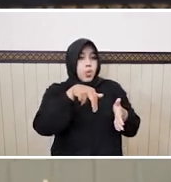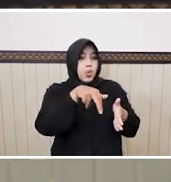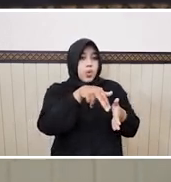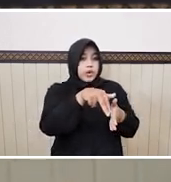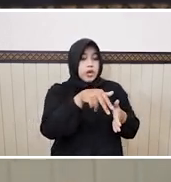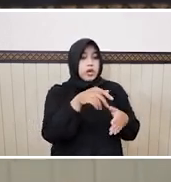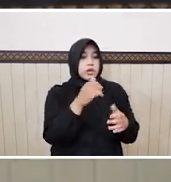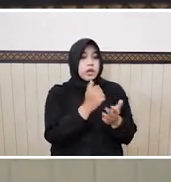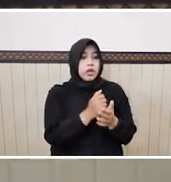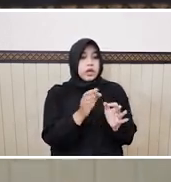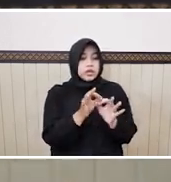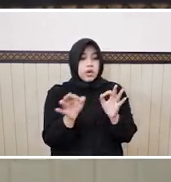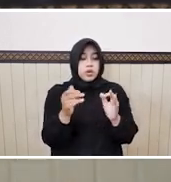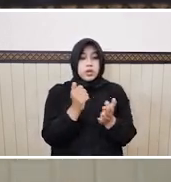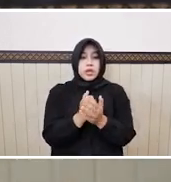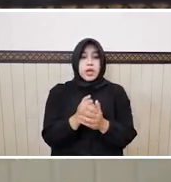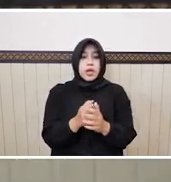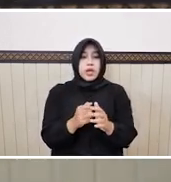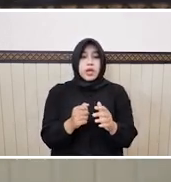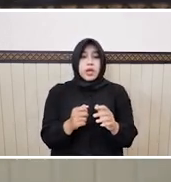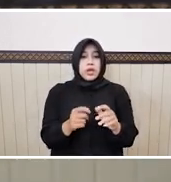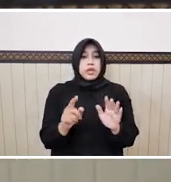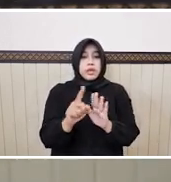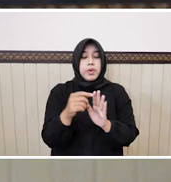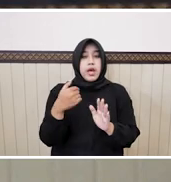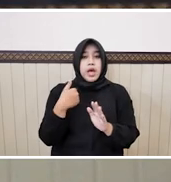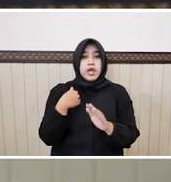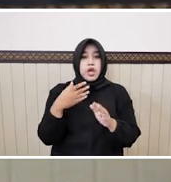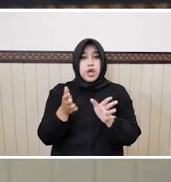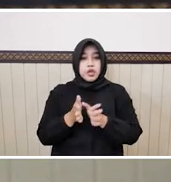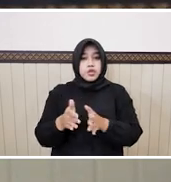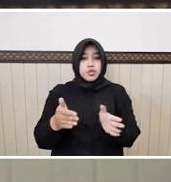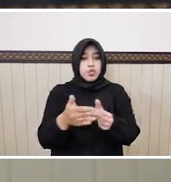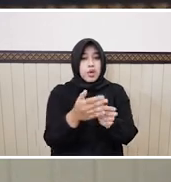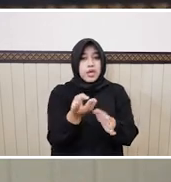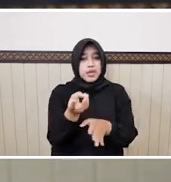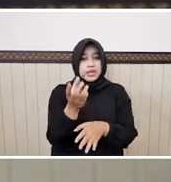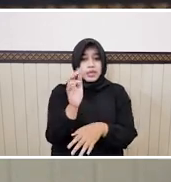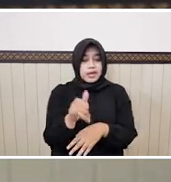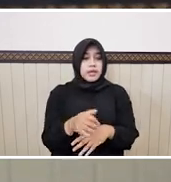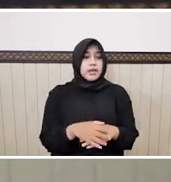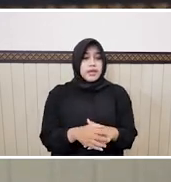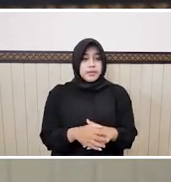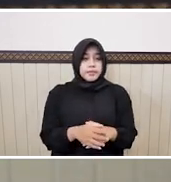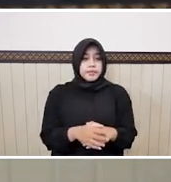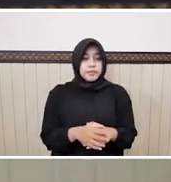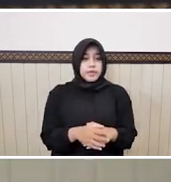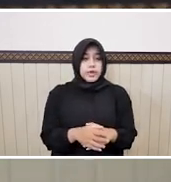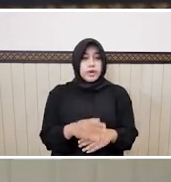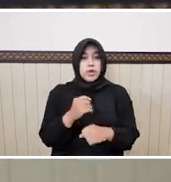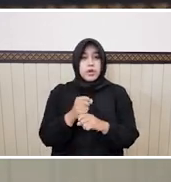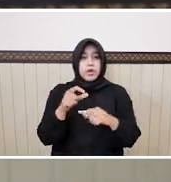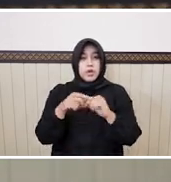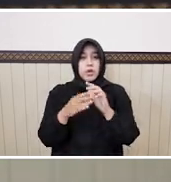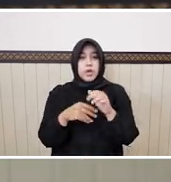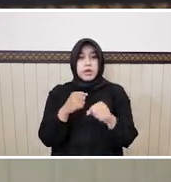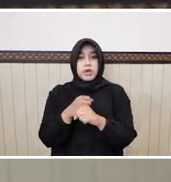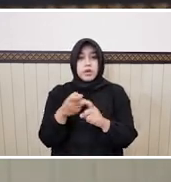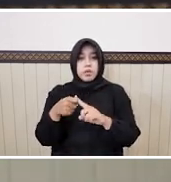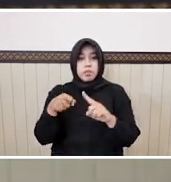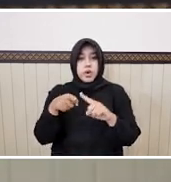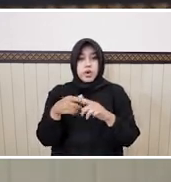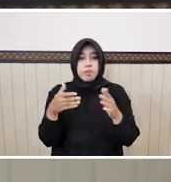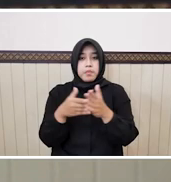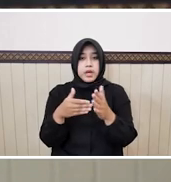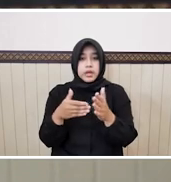ikutin pas agak jauh ternyata di depan Gading blok tu ada sungai kecil gitu Pak dan Gading blok nya hanya